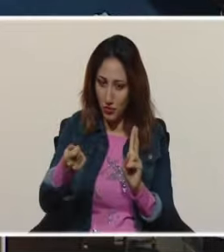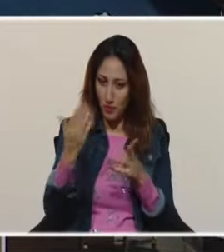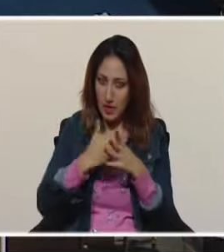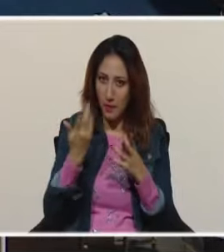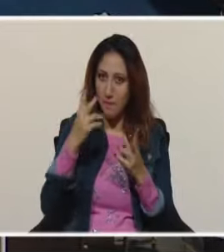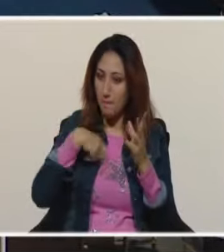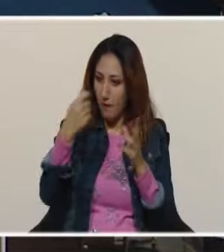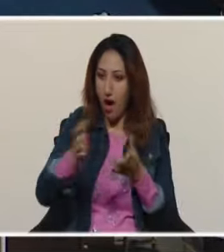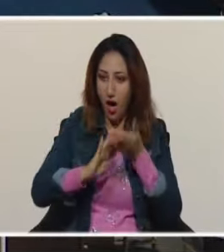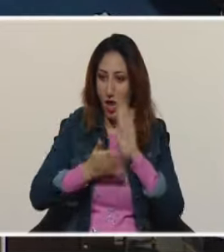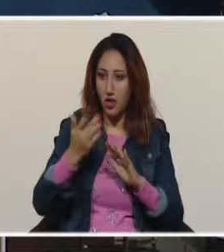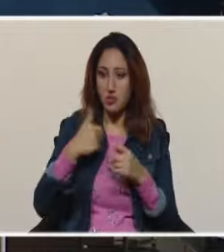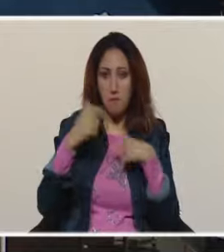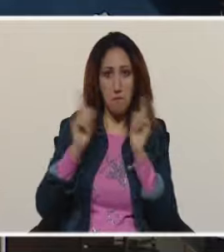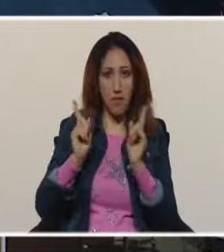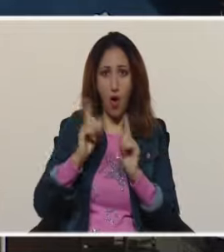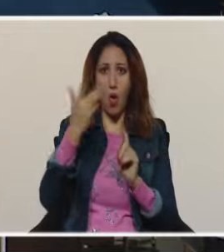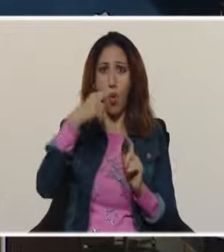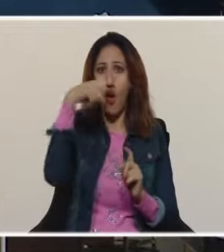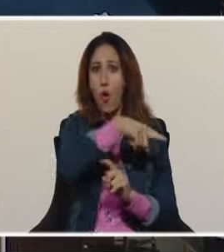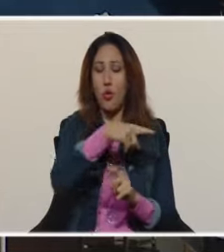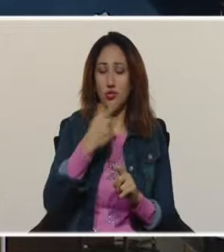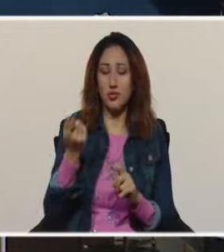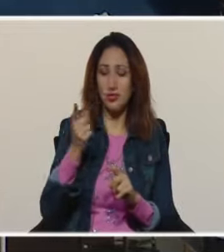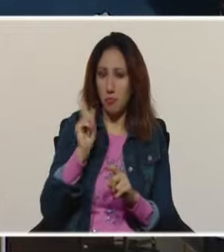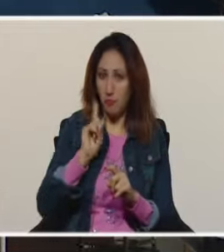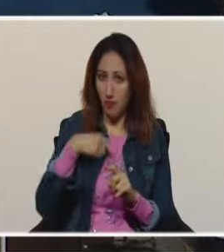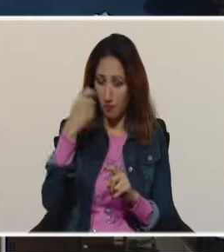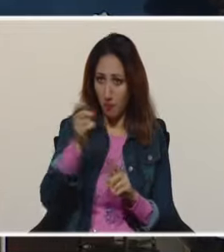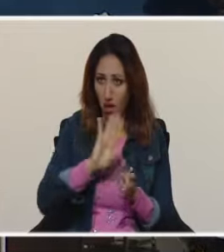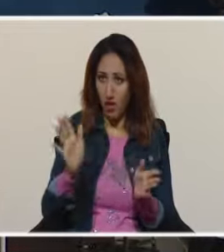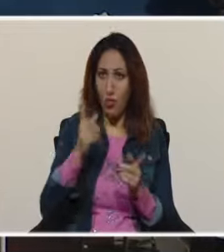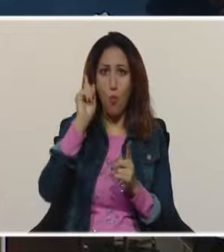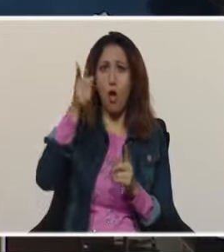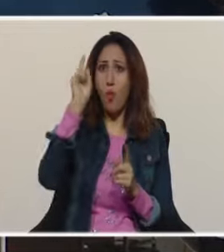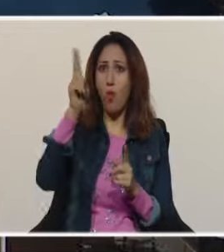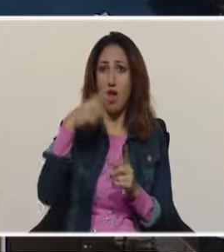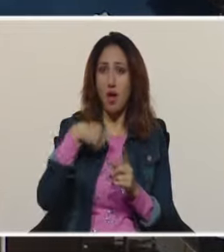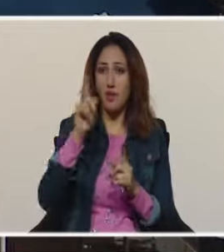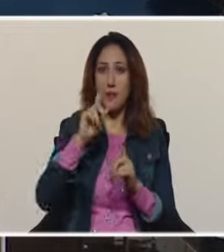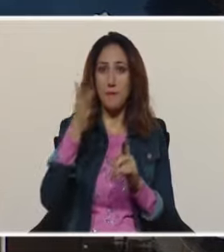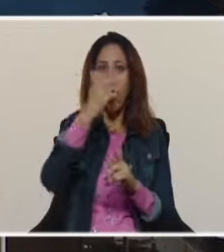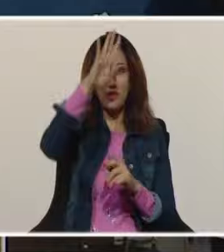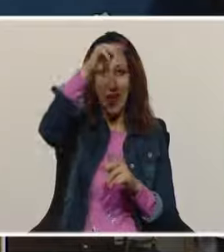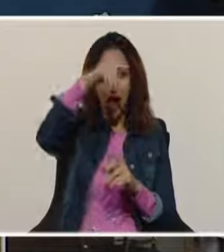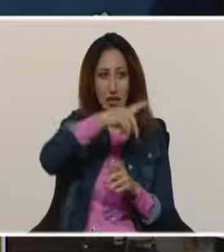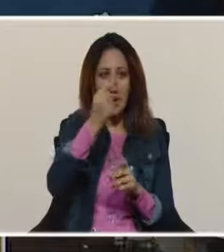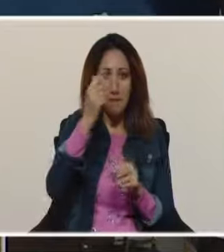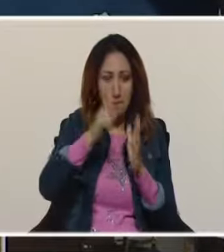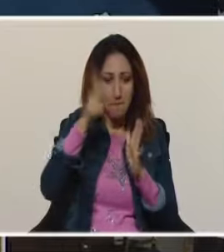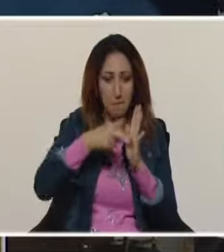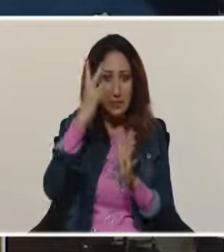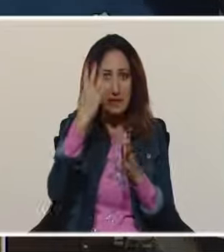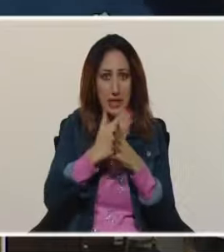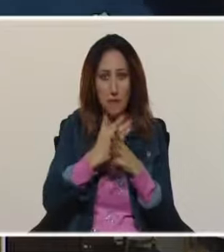المصروف. هو انت مش لسه واخداه؟ قلت له يا بابا هات المصروف، ما خدتوش بجد. يقول لي يا ندى تعالي ادي اختك المصروف اللي انت خدتيه،